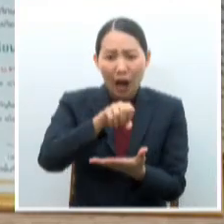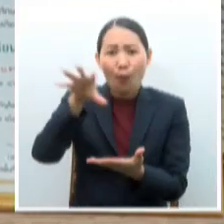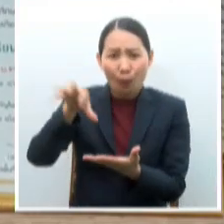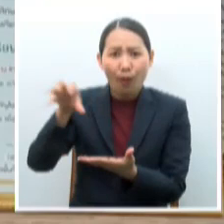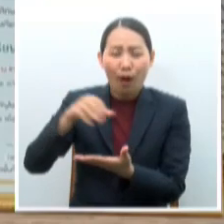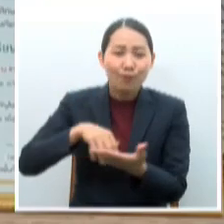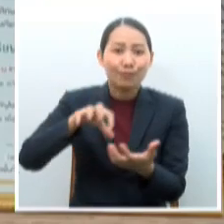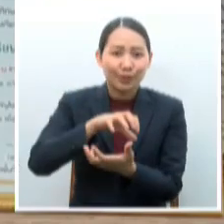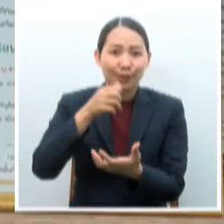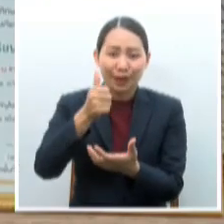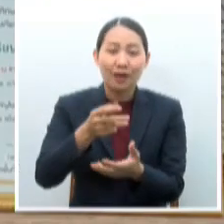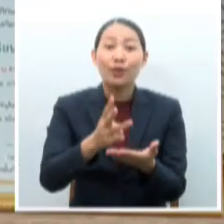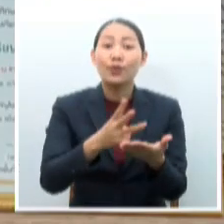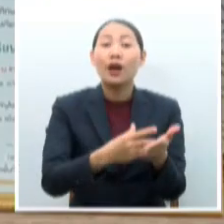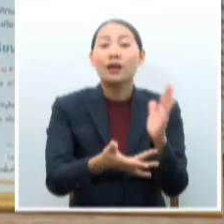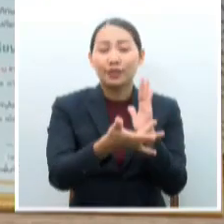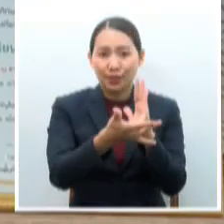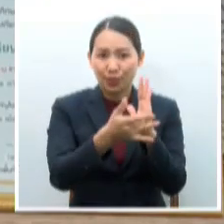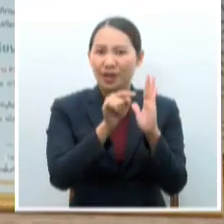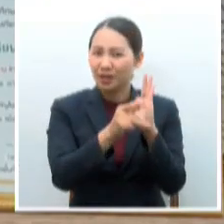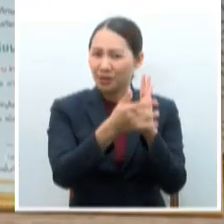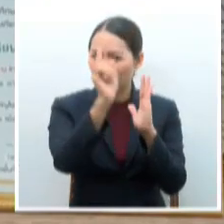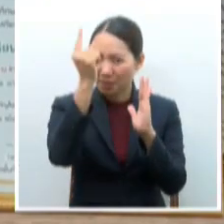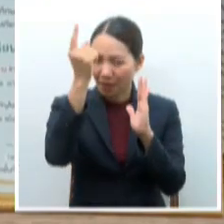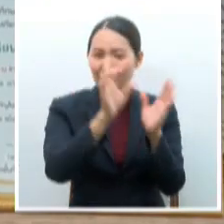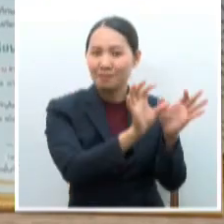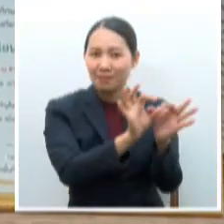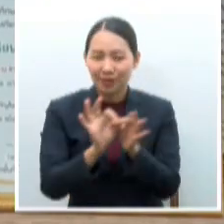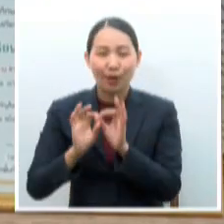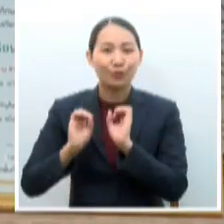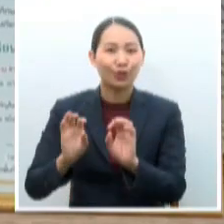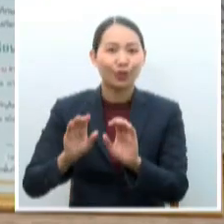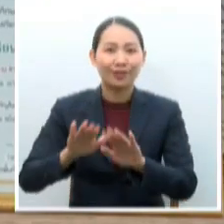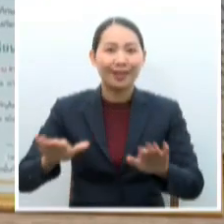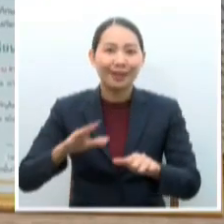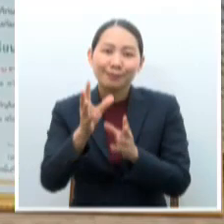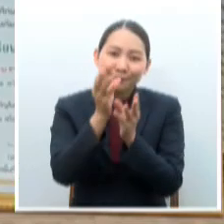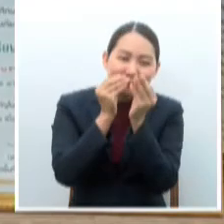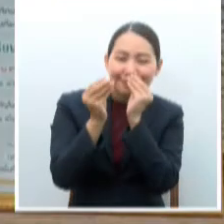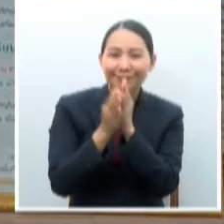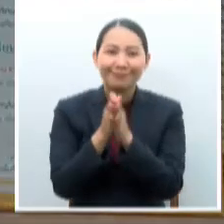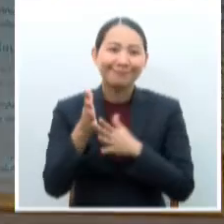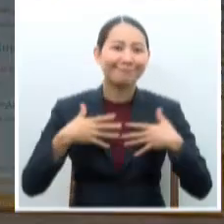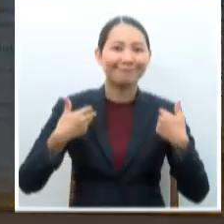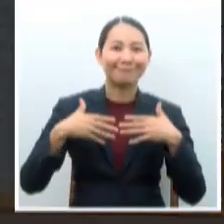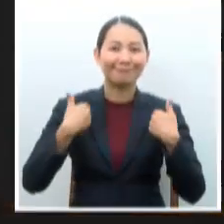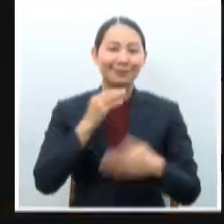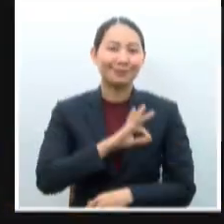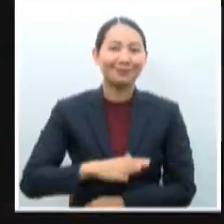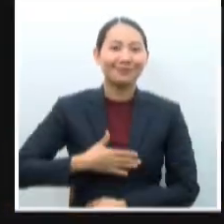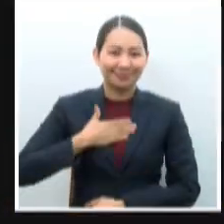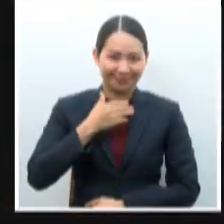ยีนะคะถ้าจับมาใช้ได้ก็จะสร้างผลงานที่เด็กเกิดความสนุกสนานและภาคภูมิใจได้อีกด้วยค่ะ